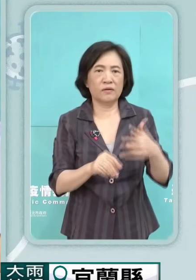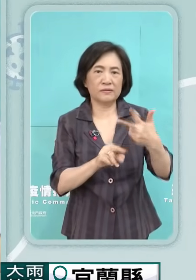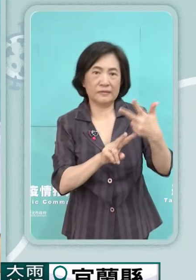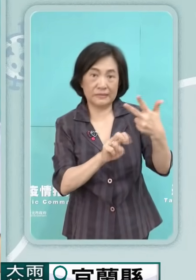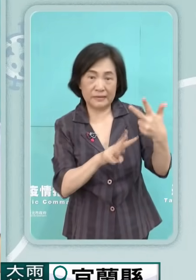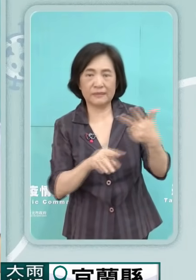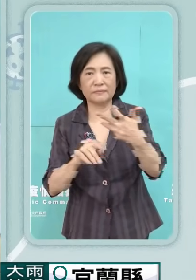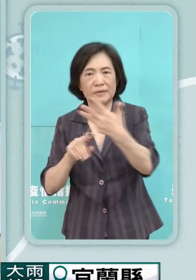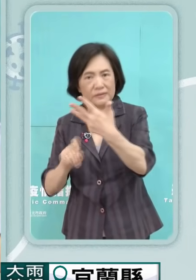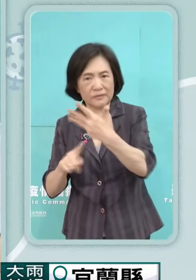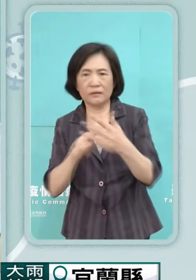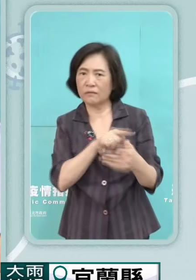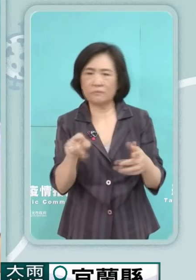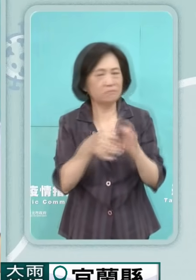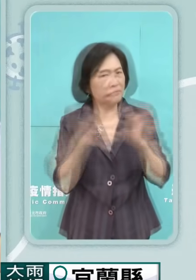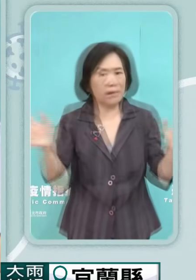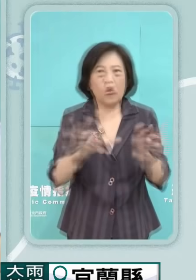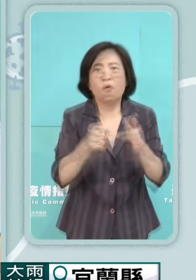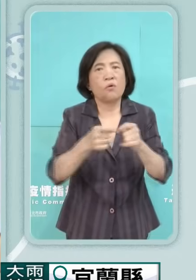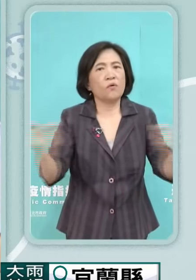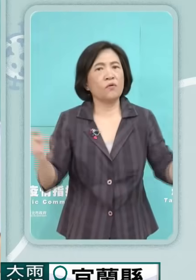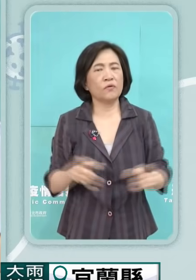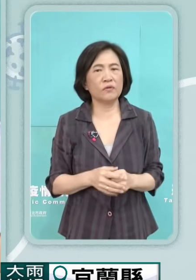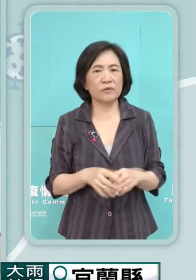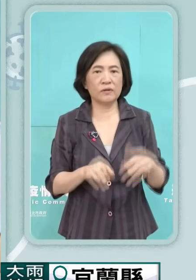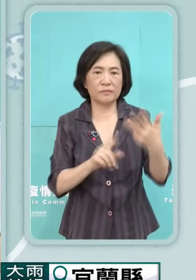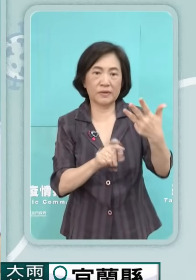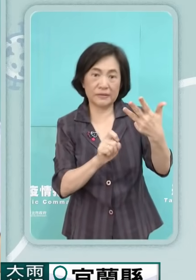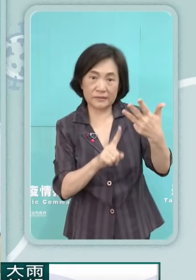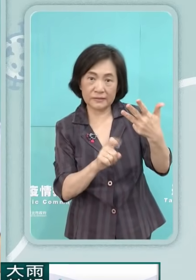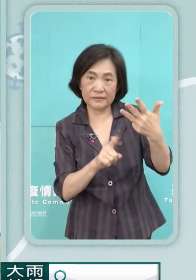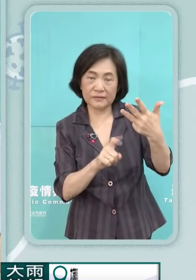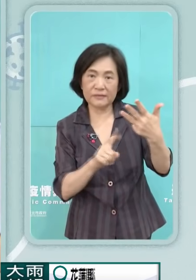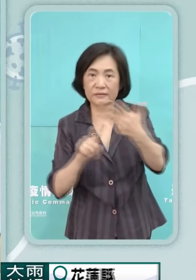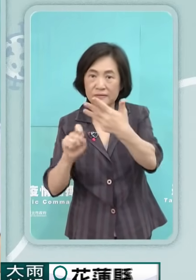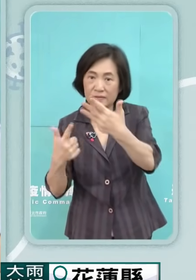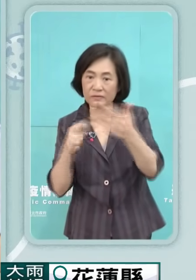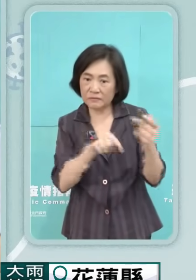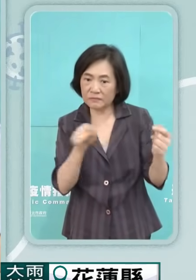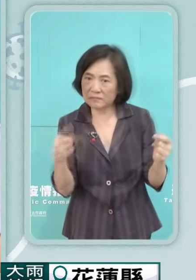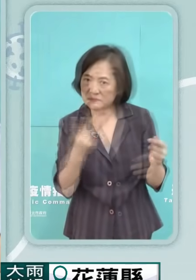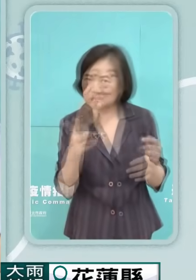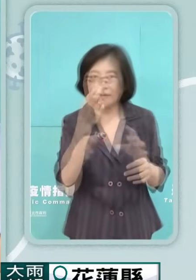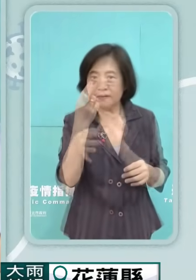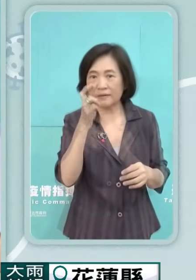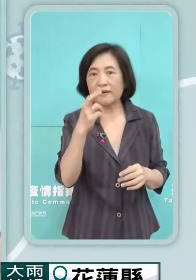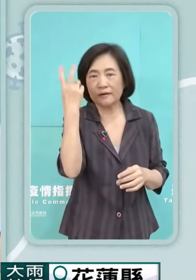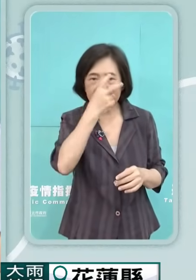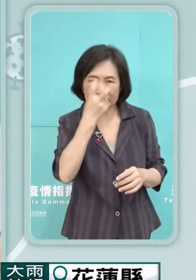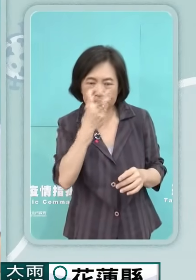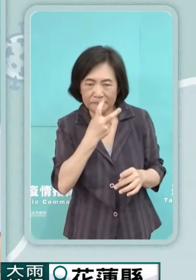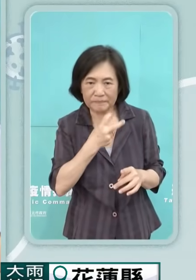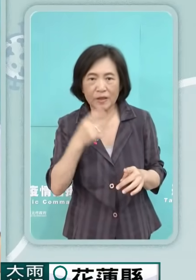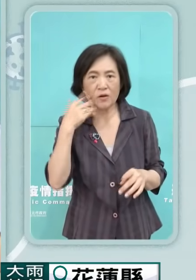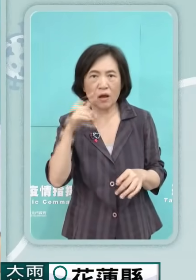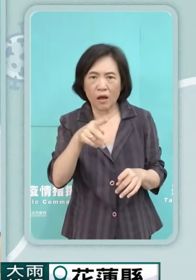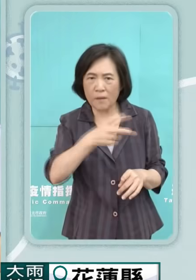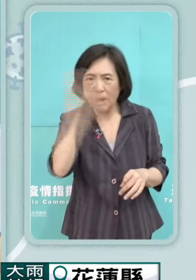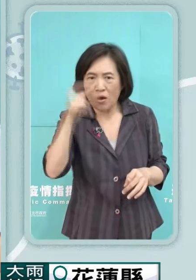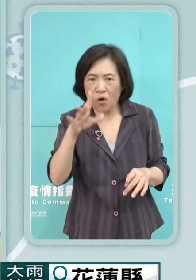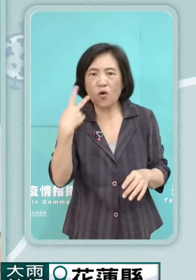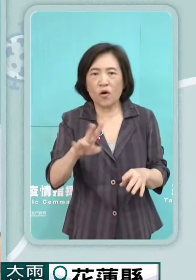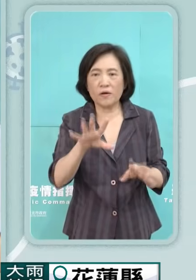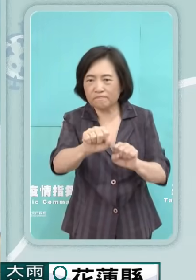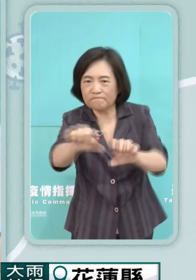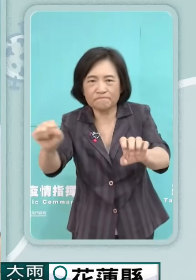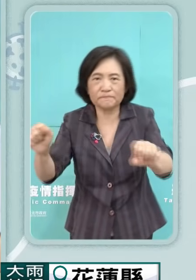应该是没有关系的，因为而且隔了20天，那8月11跟8月16号这个大概就有关系。所以这个台电大楼事实